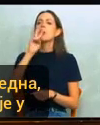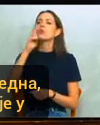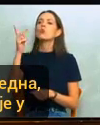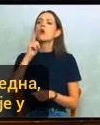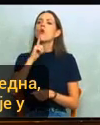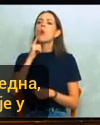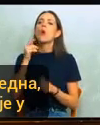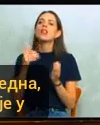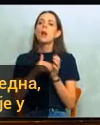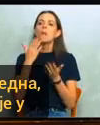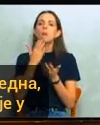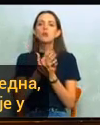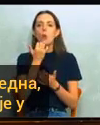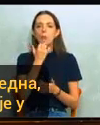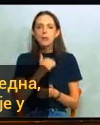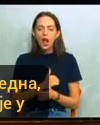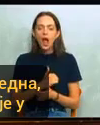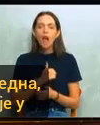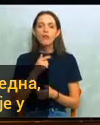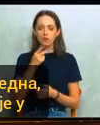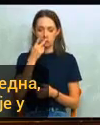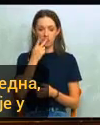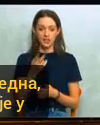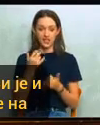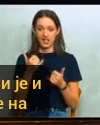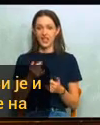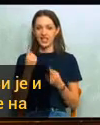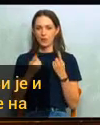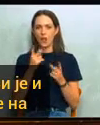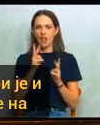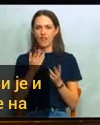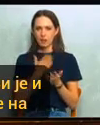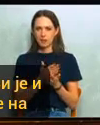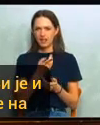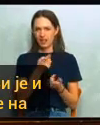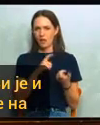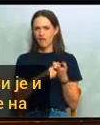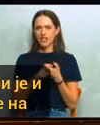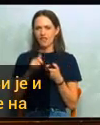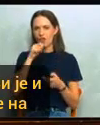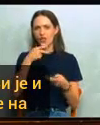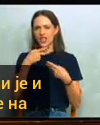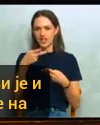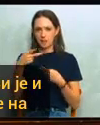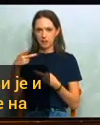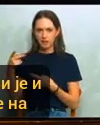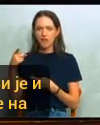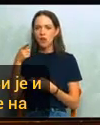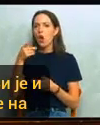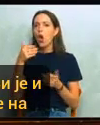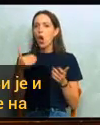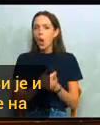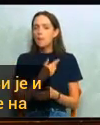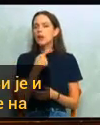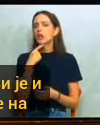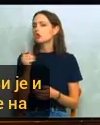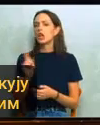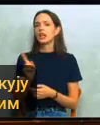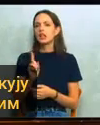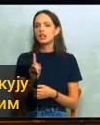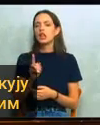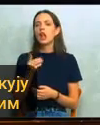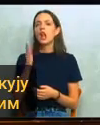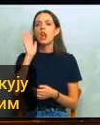kada je stvar očigledna kao što je očigledna nastala, kada je u pitanju tema oko vodosnabdevanja, vi i dalje negirate umesto da pozovete